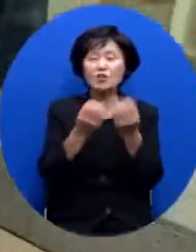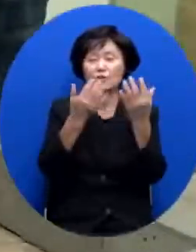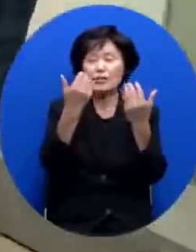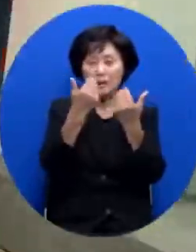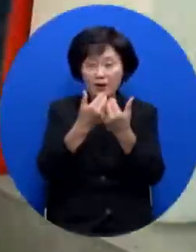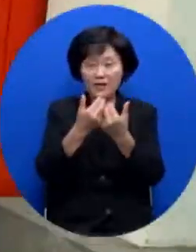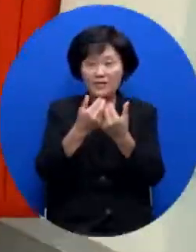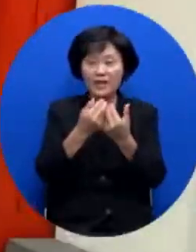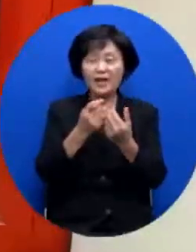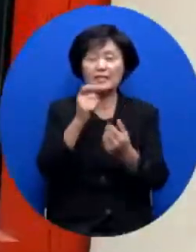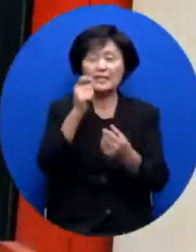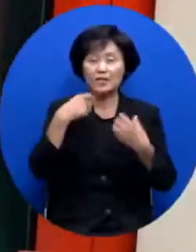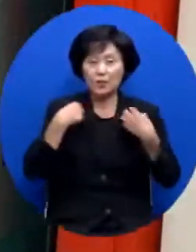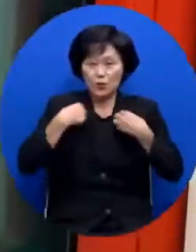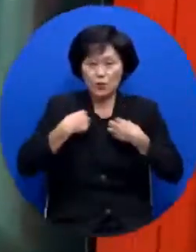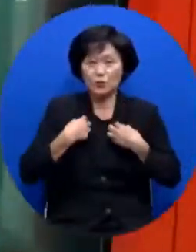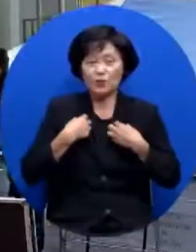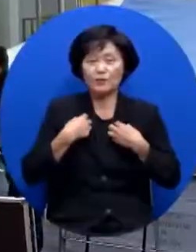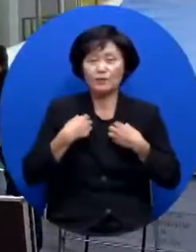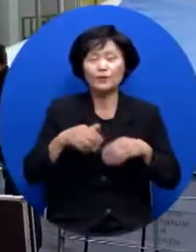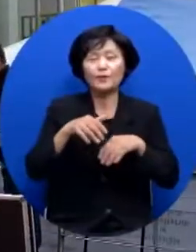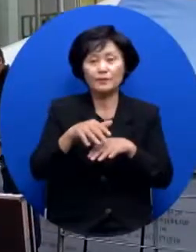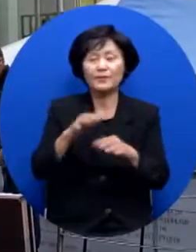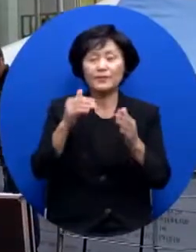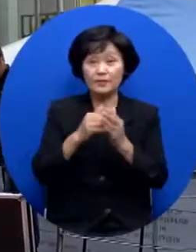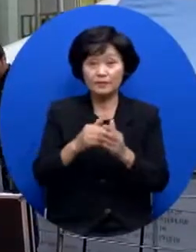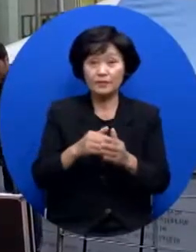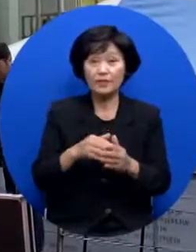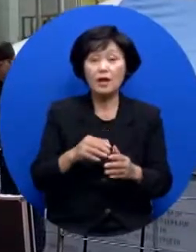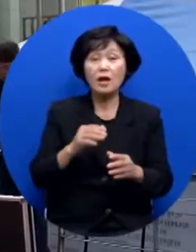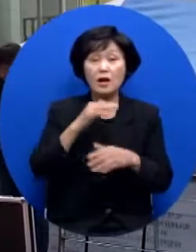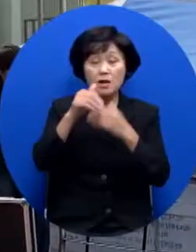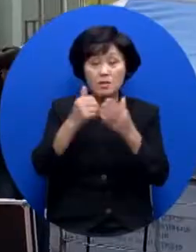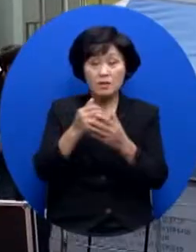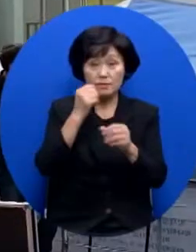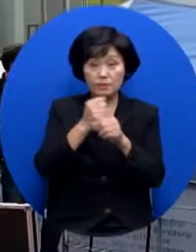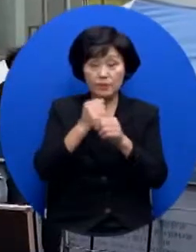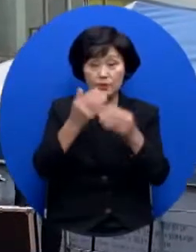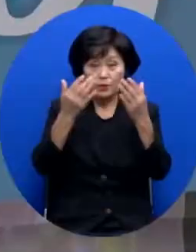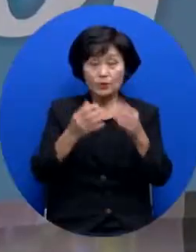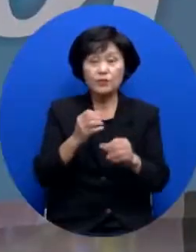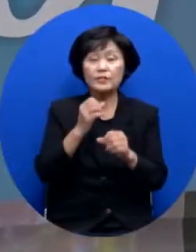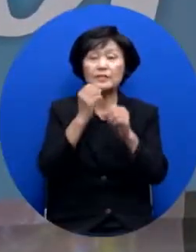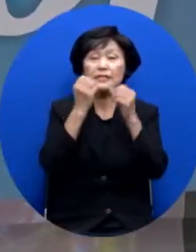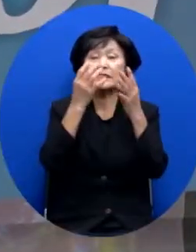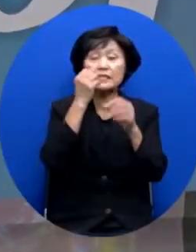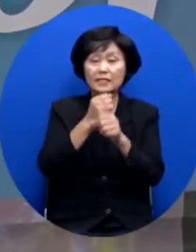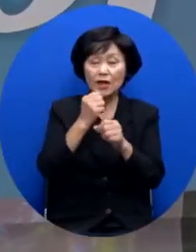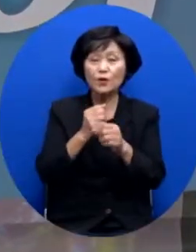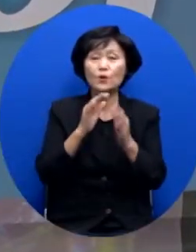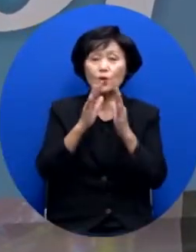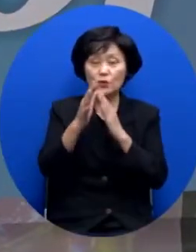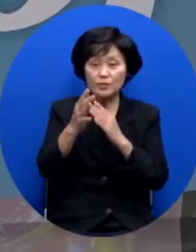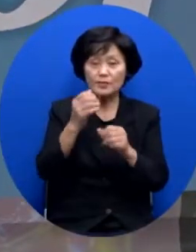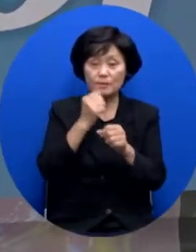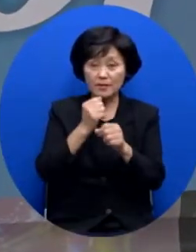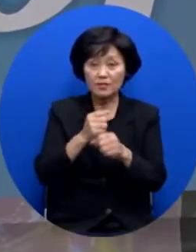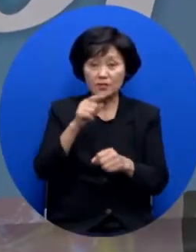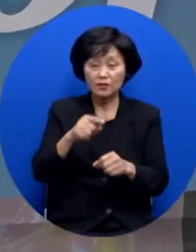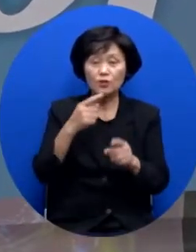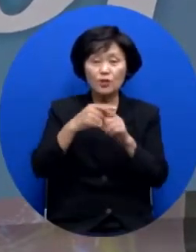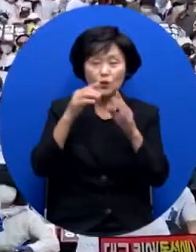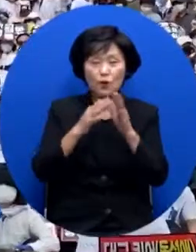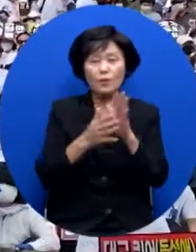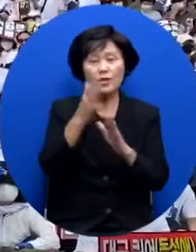참여했습니다. 주최 측은 하나님께서 만드신 창조 질서를 지키고 건강한 사회 공동체를 만들어가는 일이 교회와